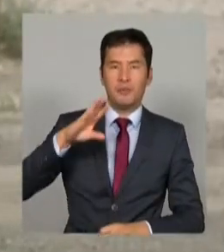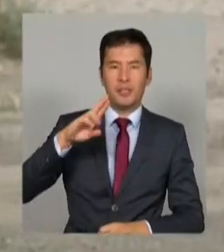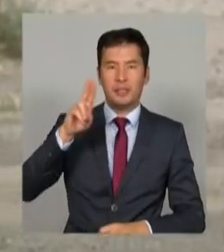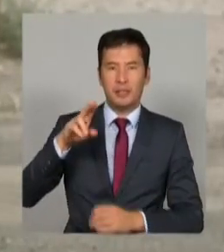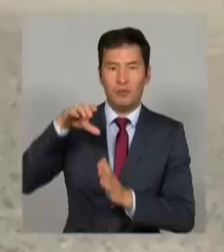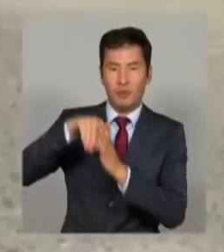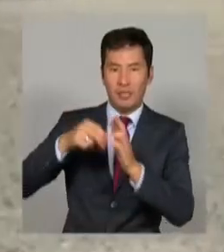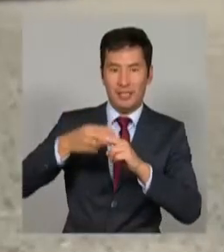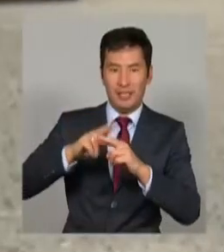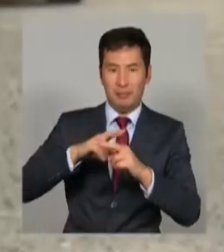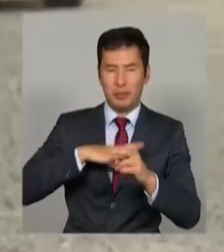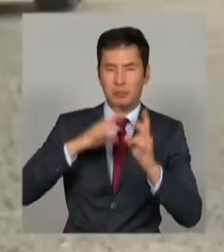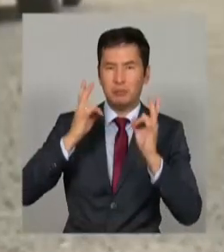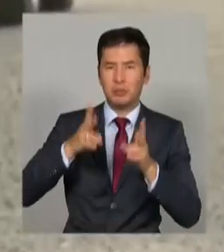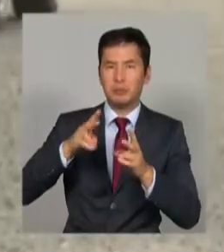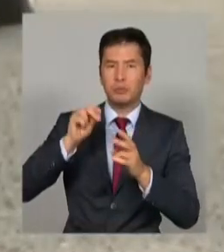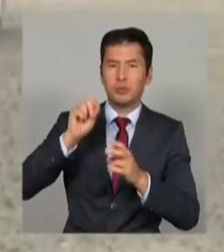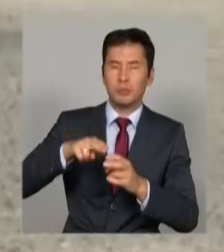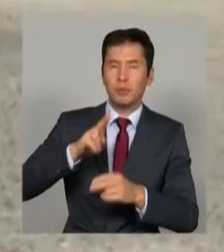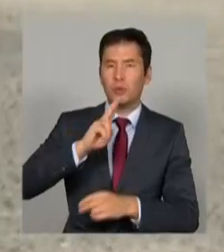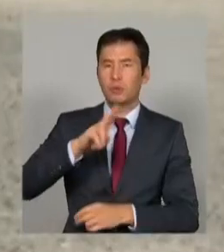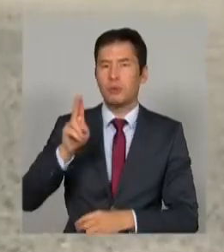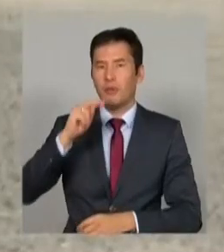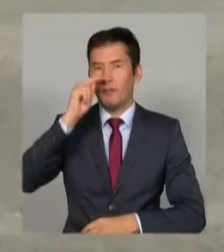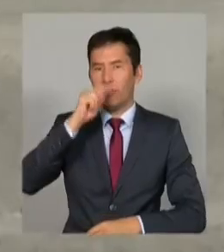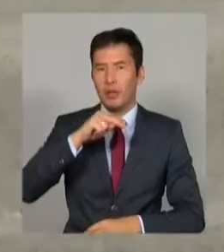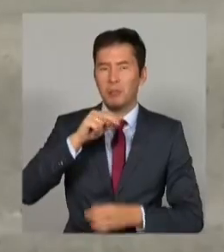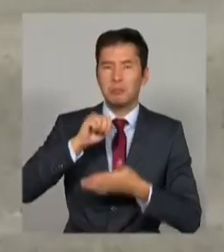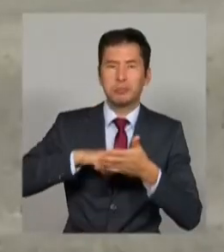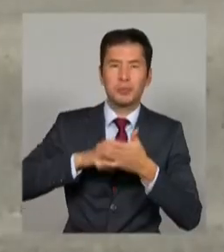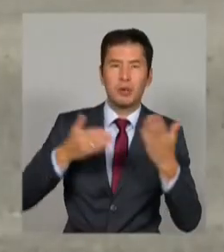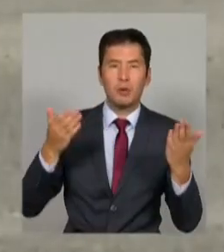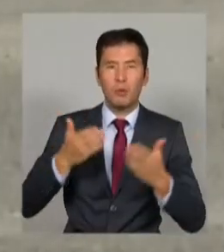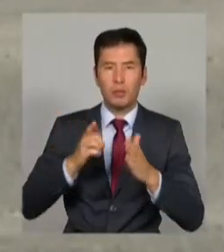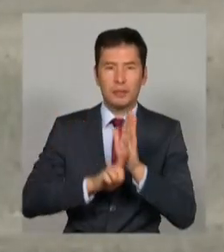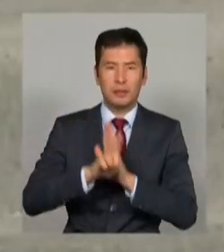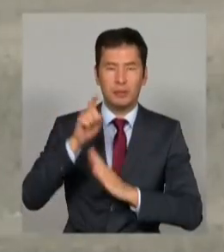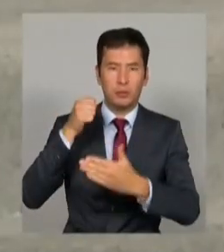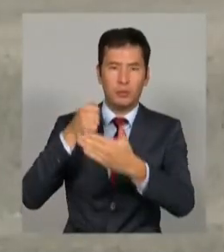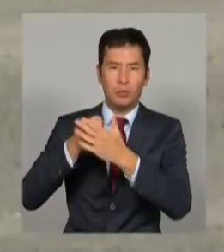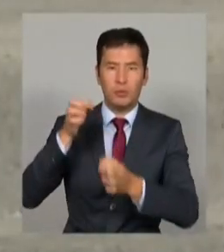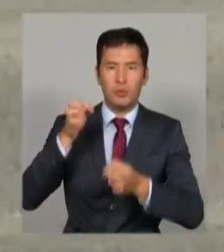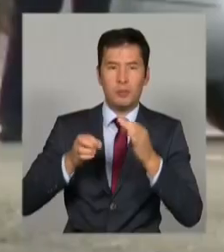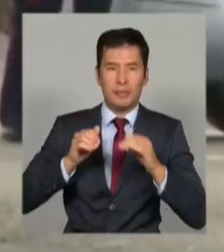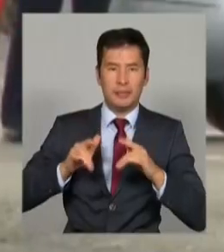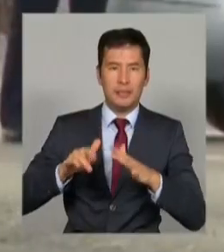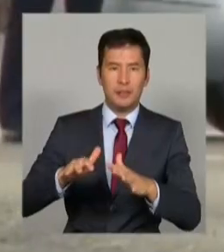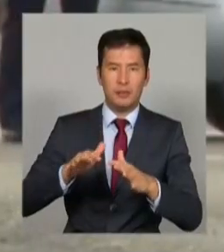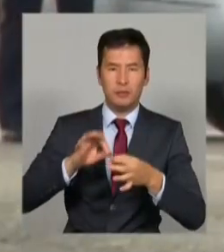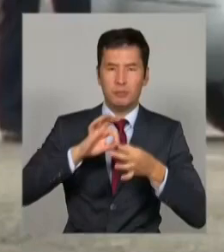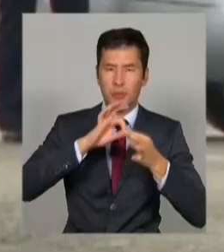оқыс оқиғаның мән-жайын және кінәлілерді анықтау үшін сотқа дейінгі тергеу амалдарын мұқият жүргізуді.